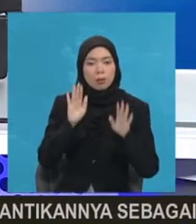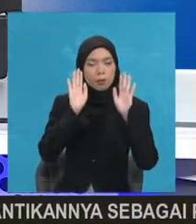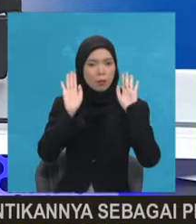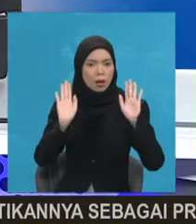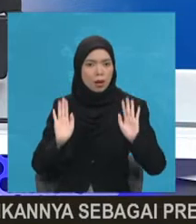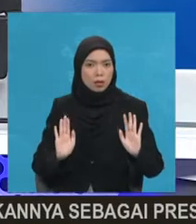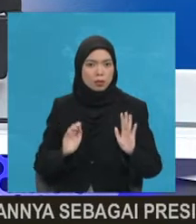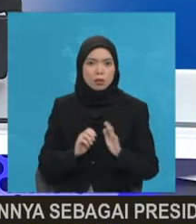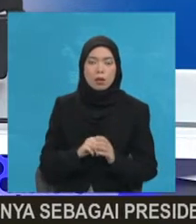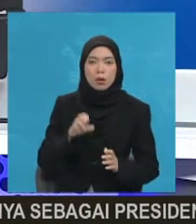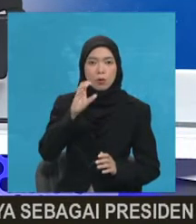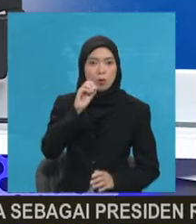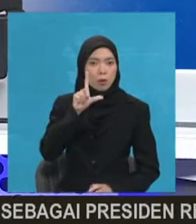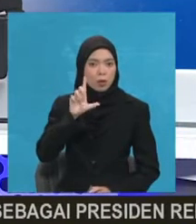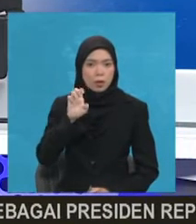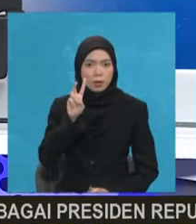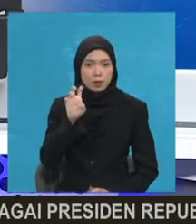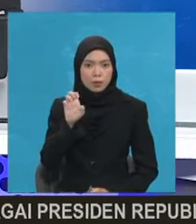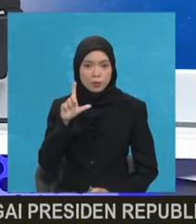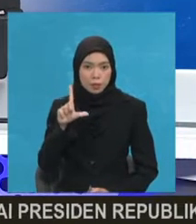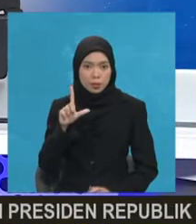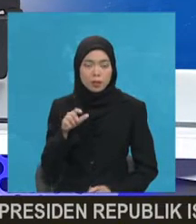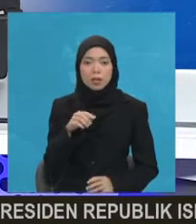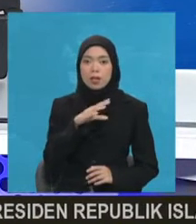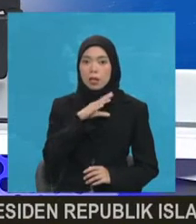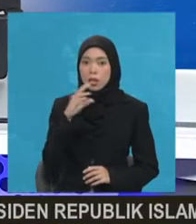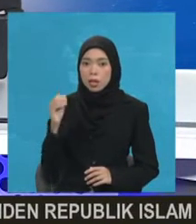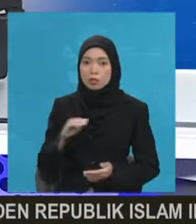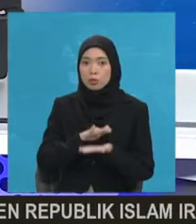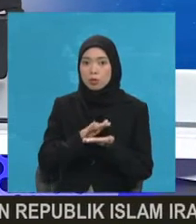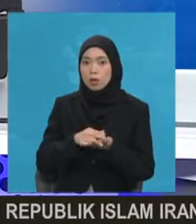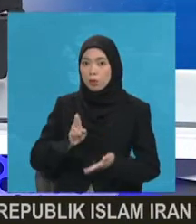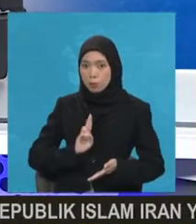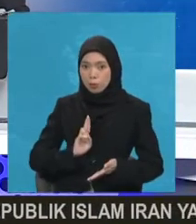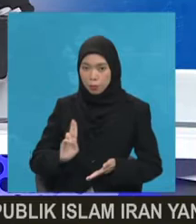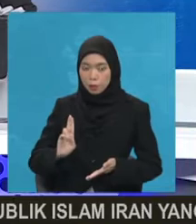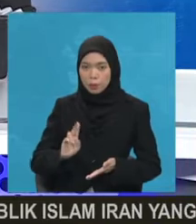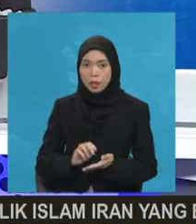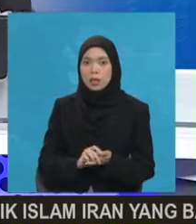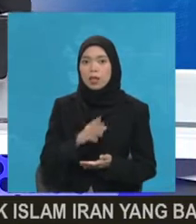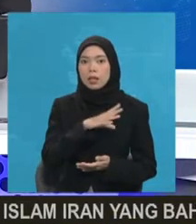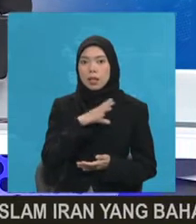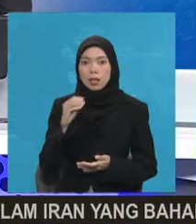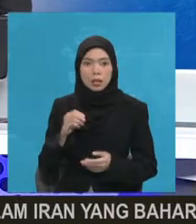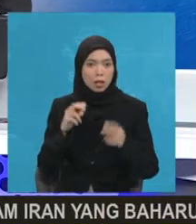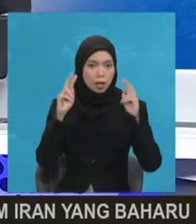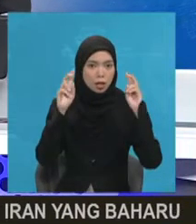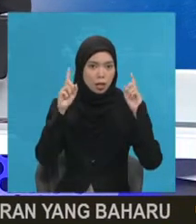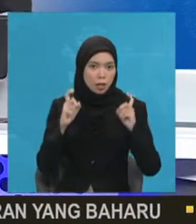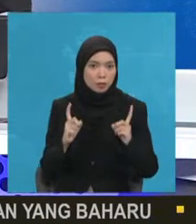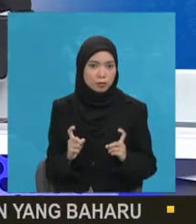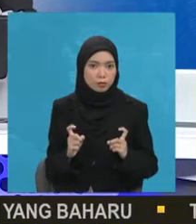Cambridge kate peperiksaan segel sekolah rendah ugama dd6 dan peperiksaan penilaian sekolah rendah